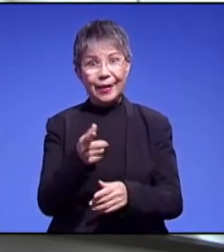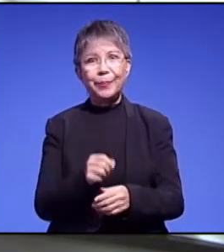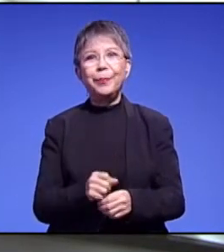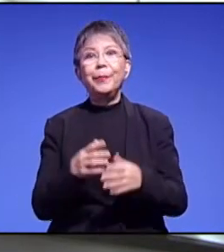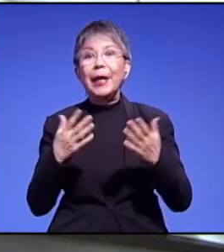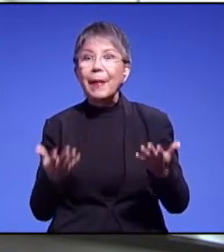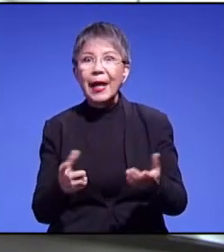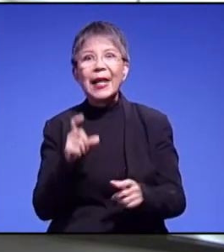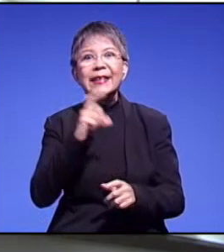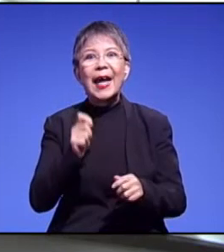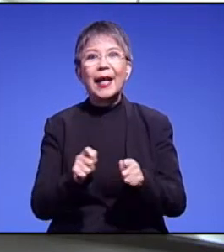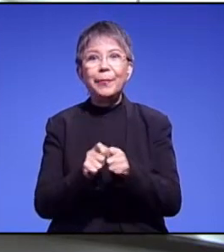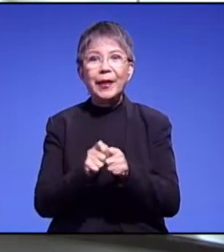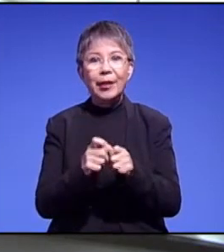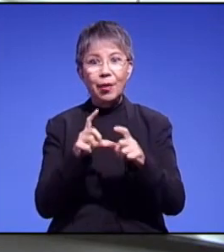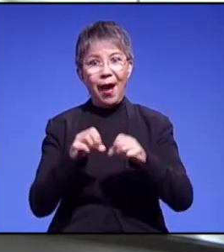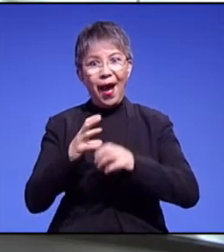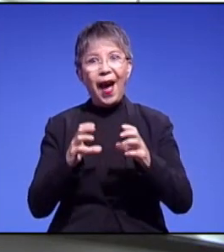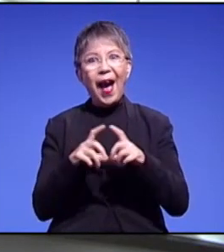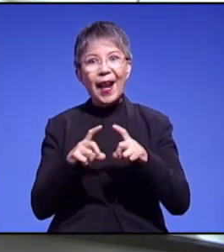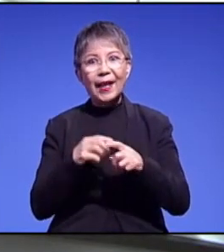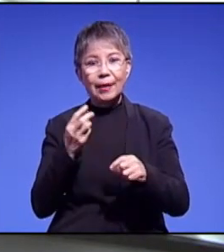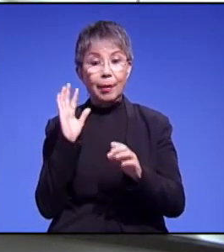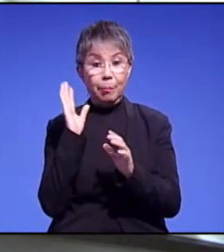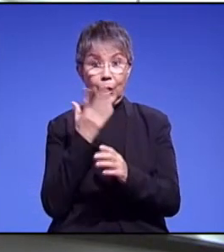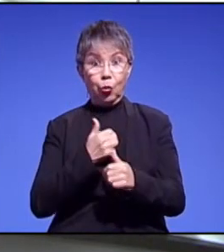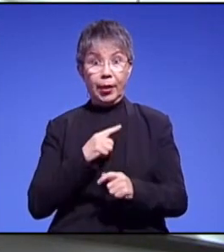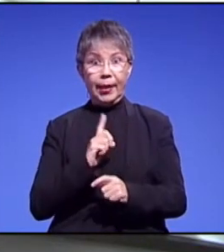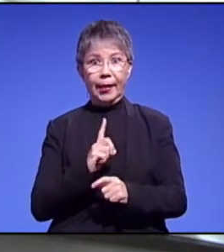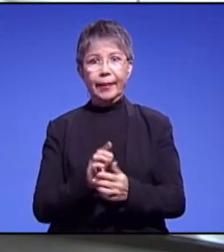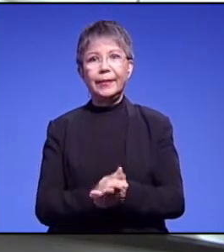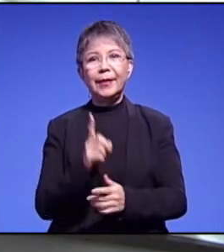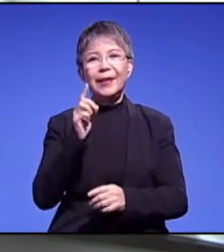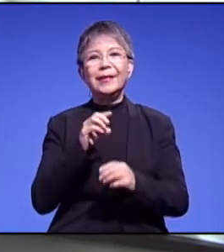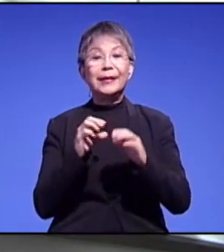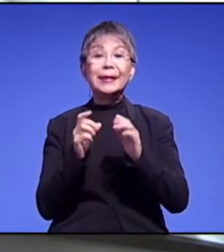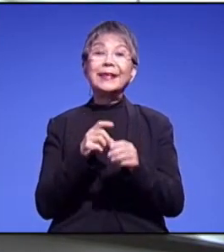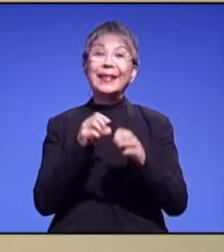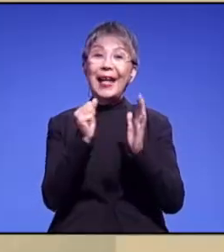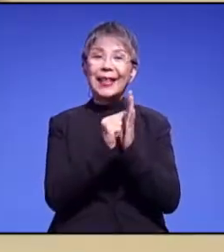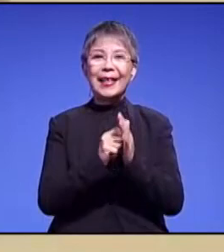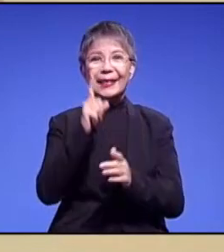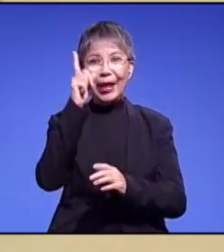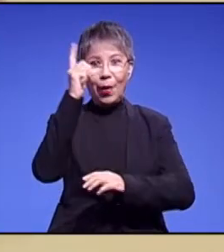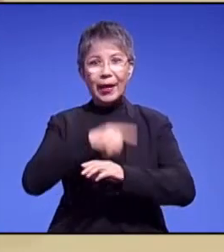mengintip kesibukan di balik pembuatan ketiga alat pelindung diri ini dalam segmen Sehari Menjadi.